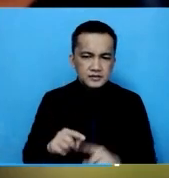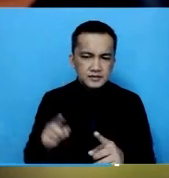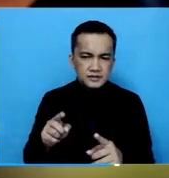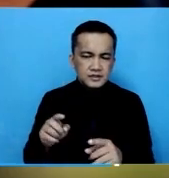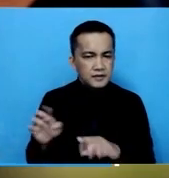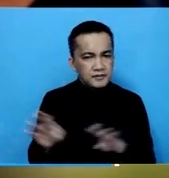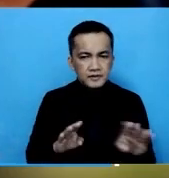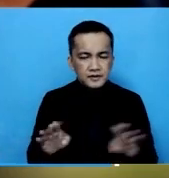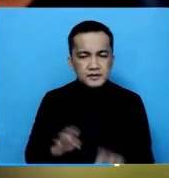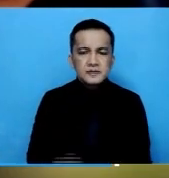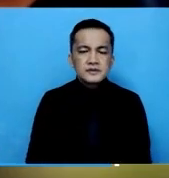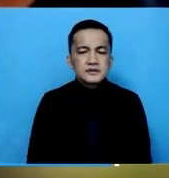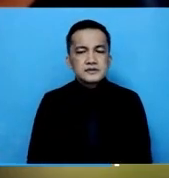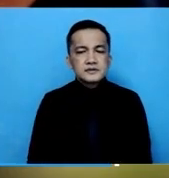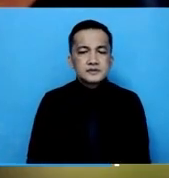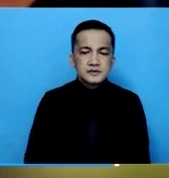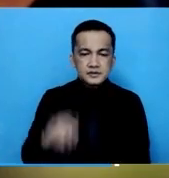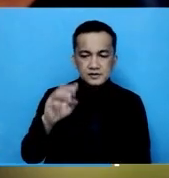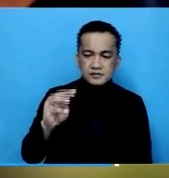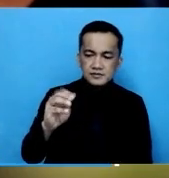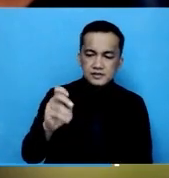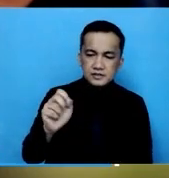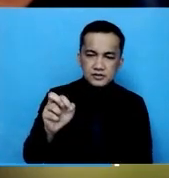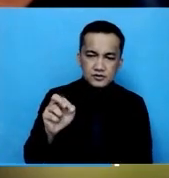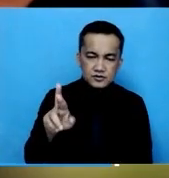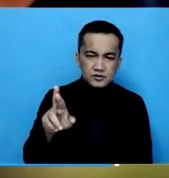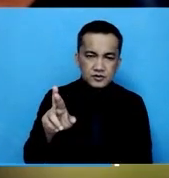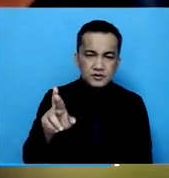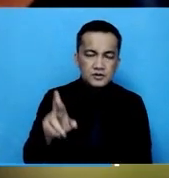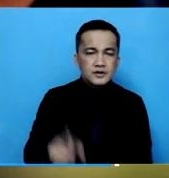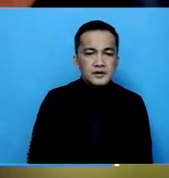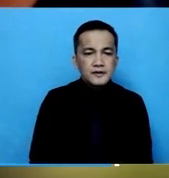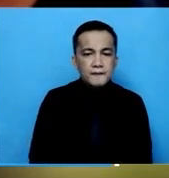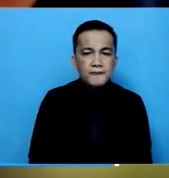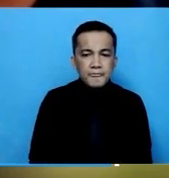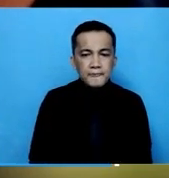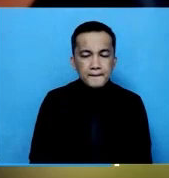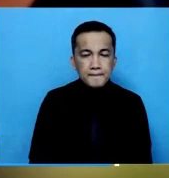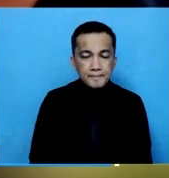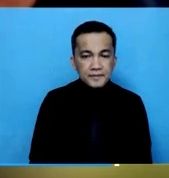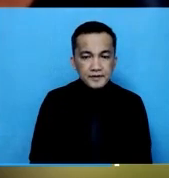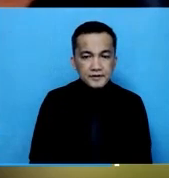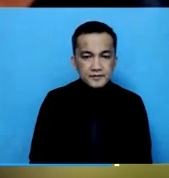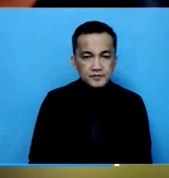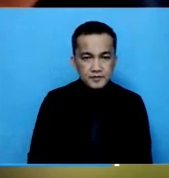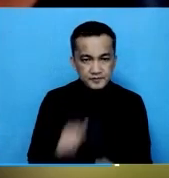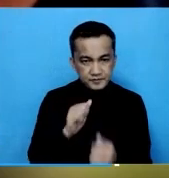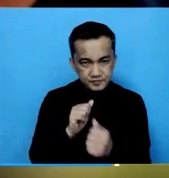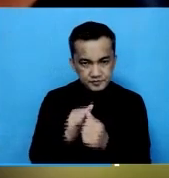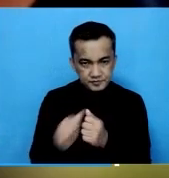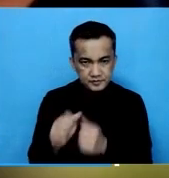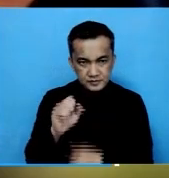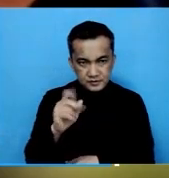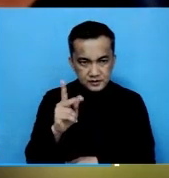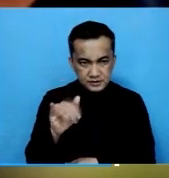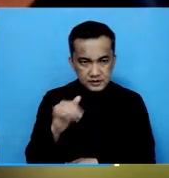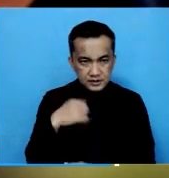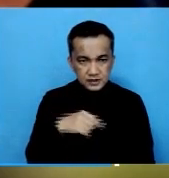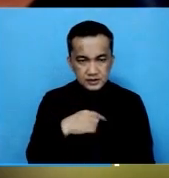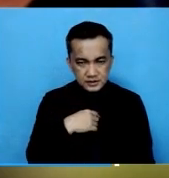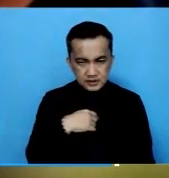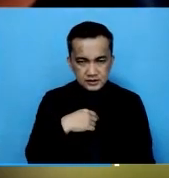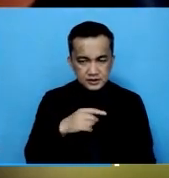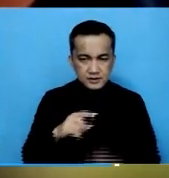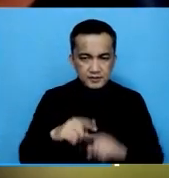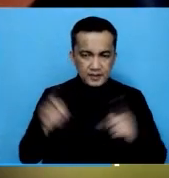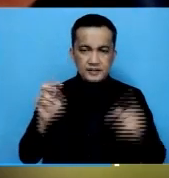behavior ng meteor, yung pag dumadaan siya sa sa sky natin at saka yung rocket.